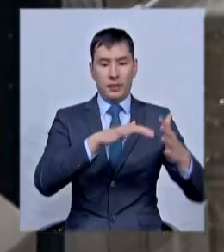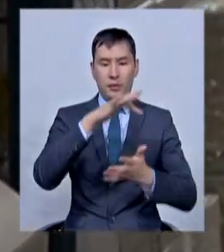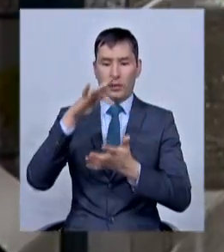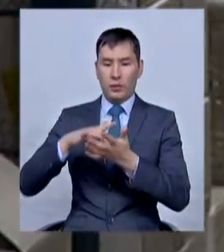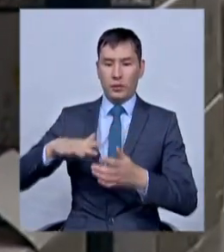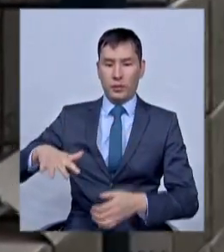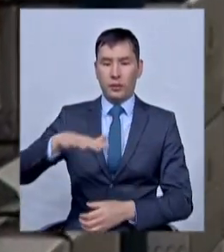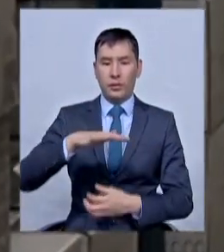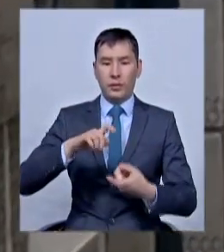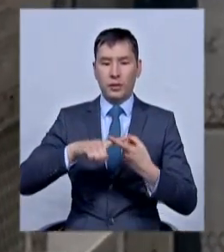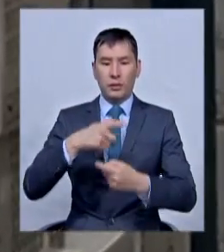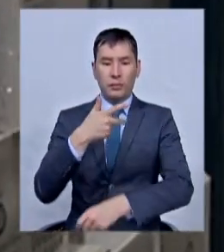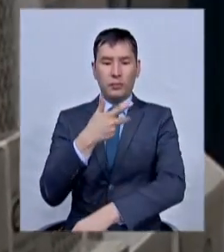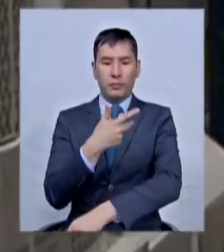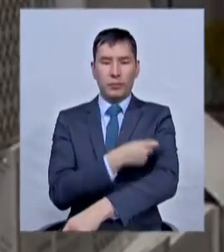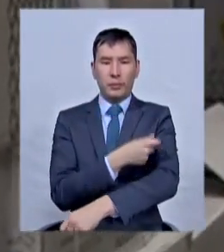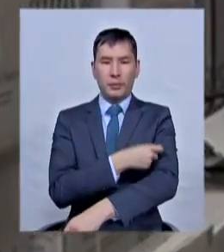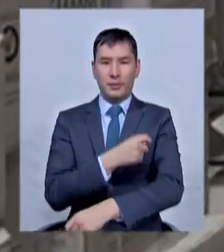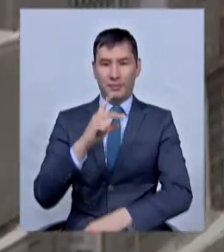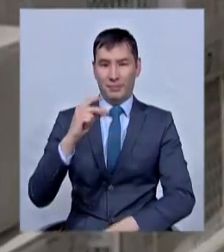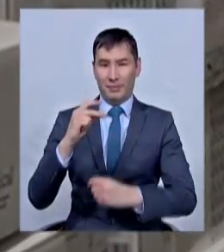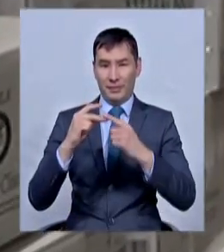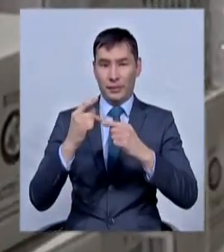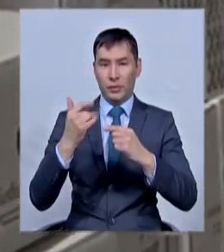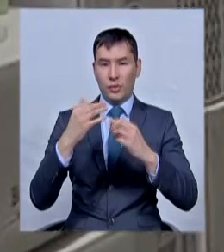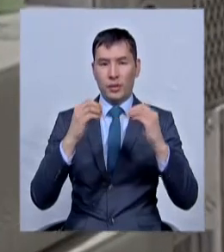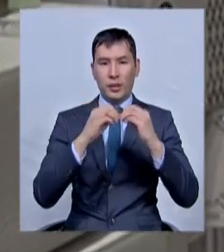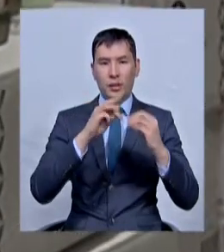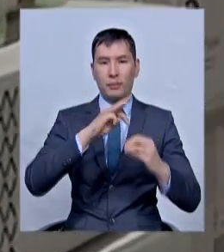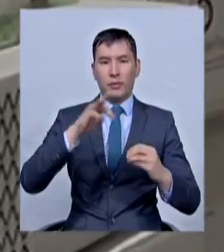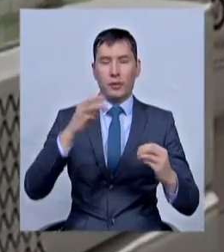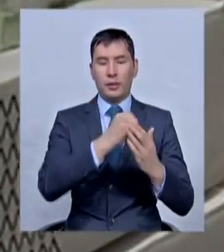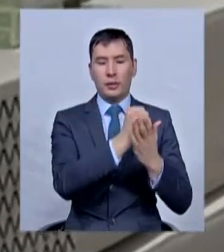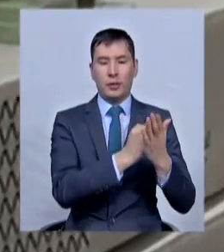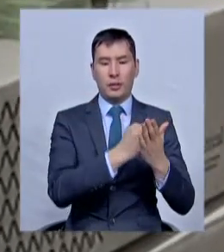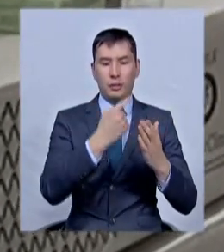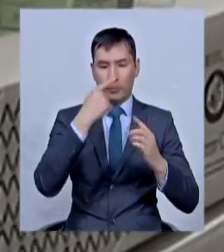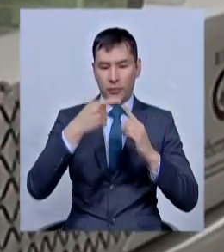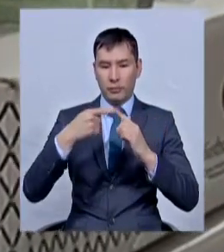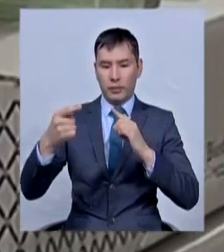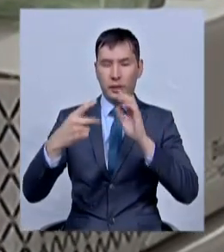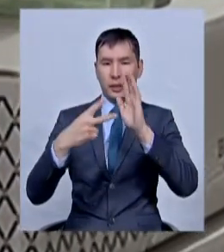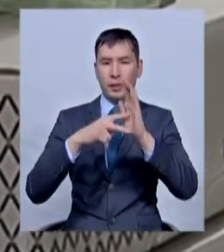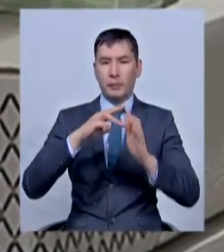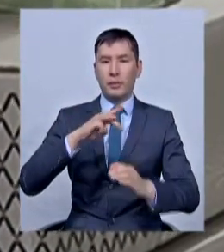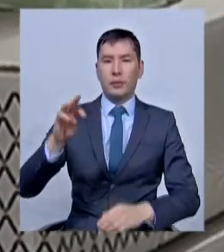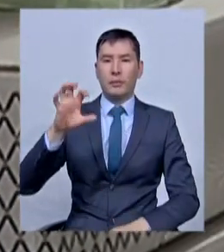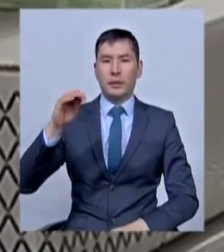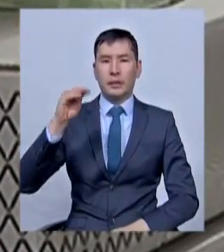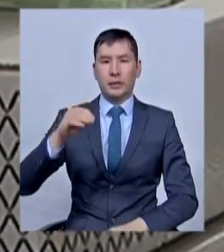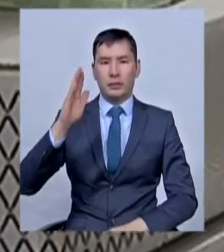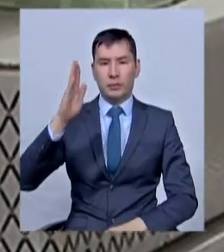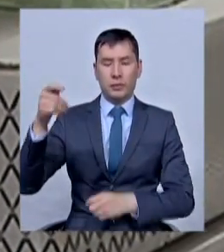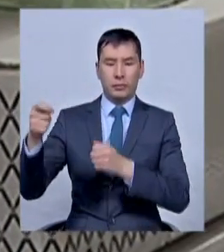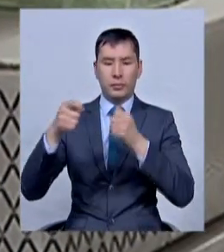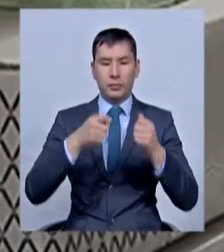қорынан шприцтің 10 миллионға жуық данасы бар. Жақын күндері оның көлемін тағы 7,5 миллионға арттыру көзделген. Одан